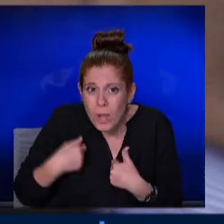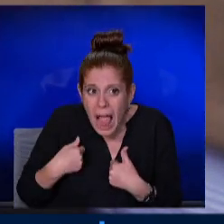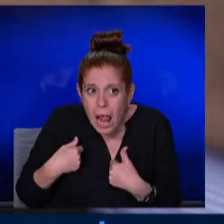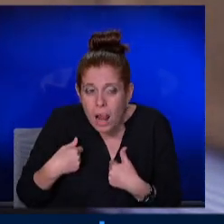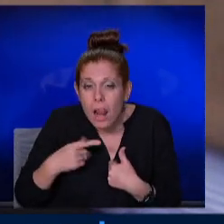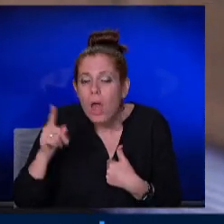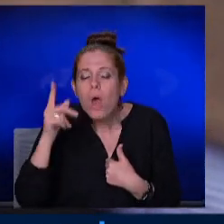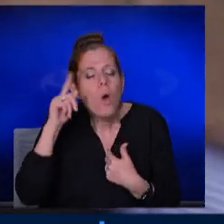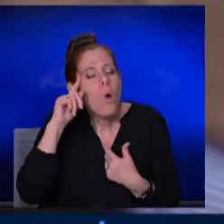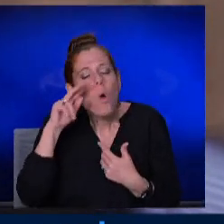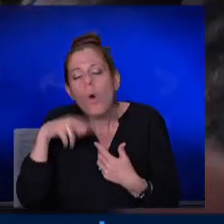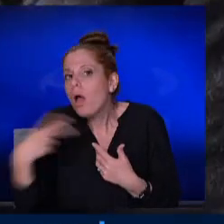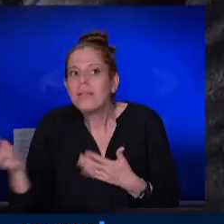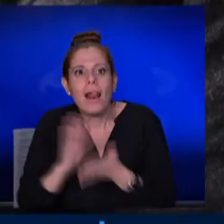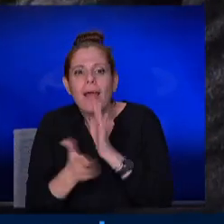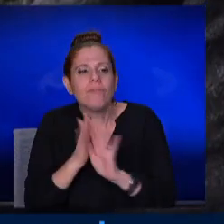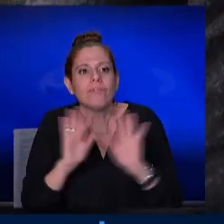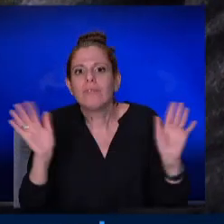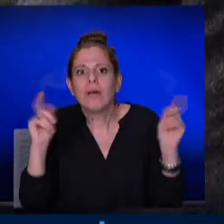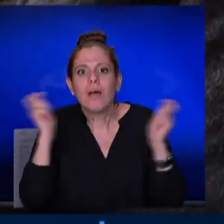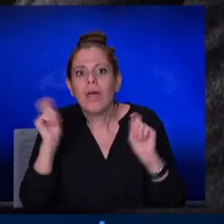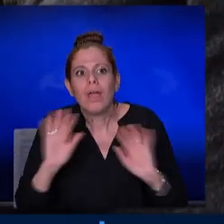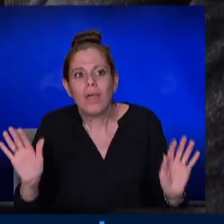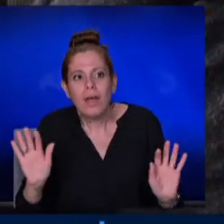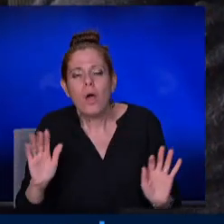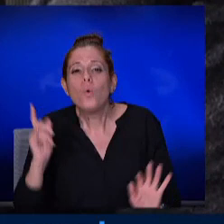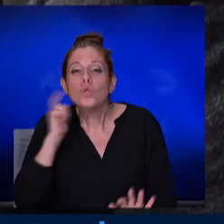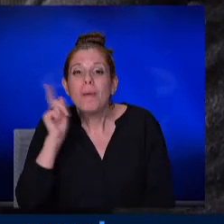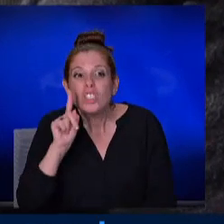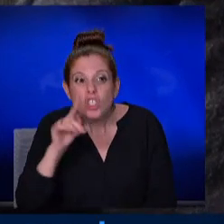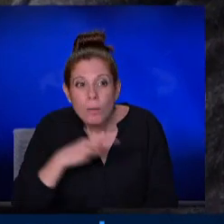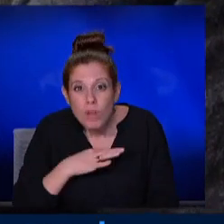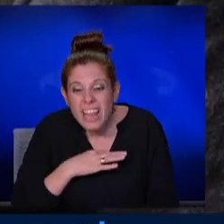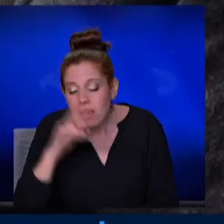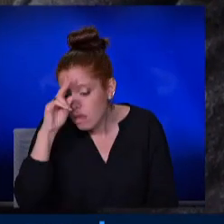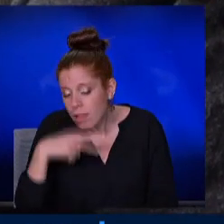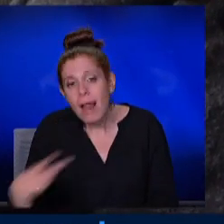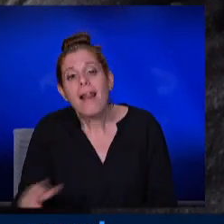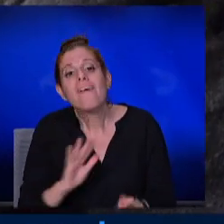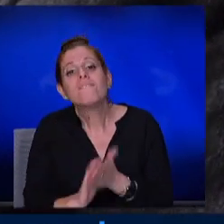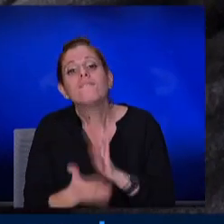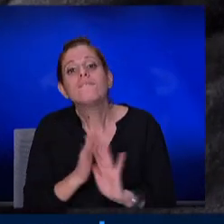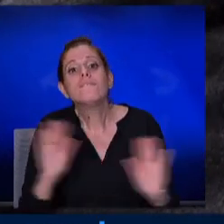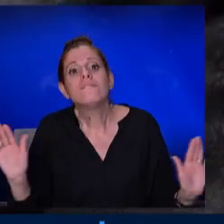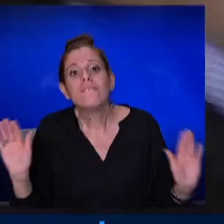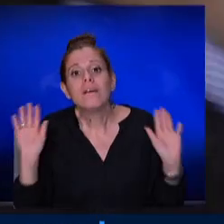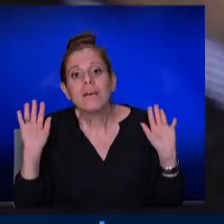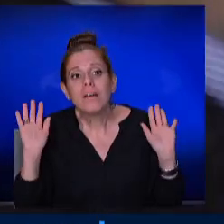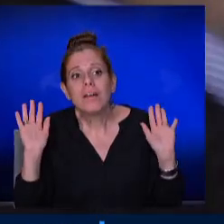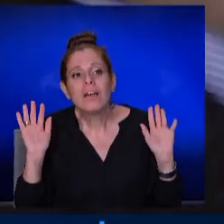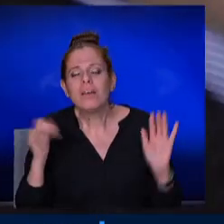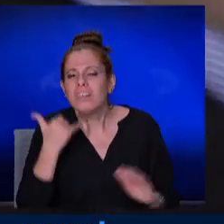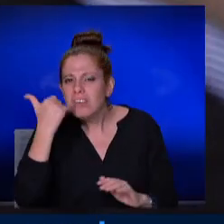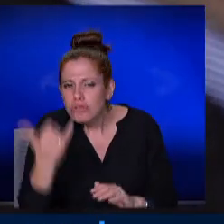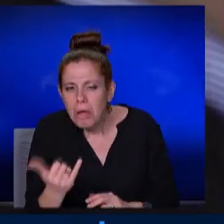هو شحال سخف هو شما يتشم شلي هو يتعلف يتكشفتي